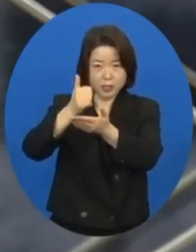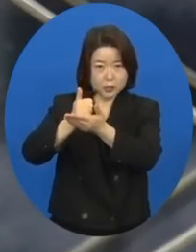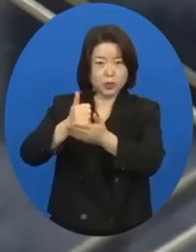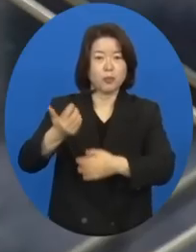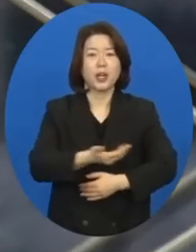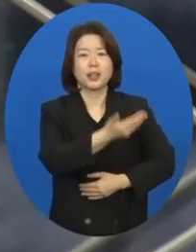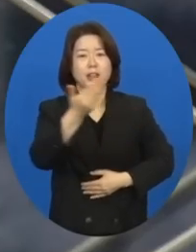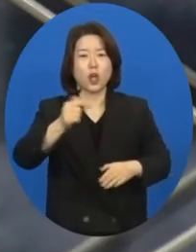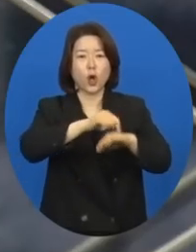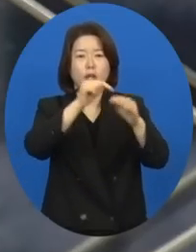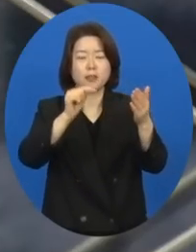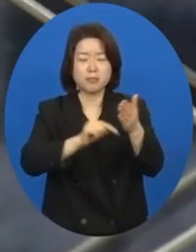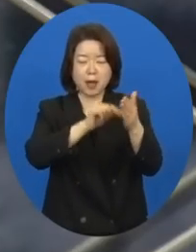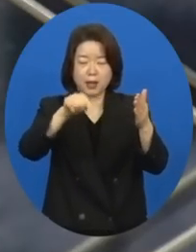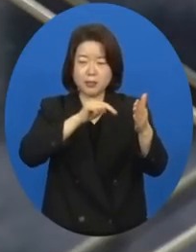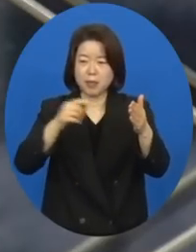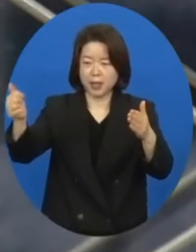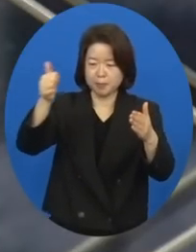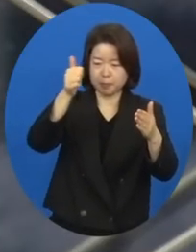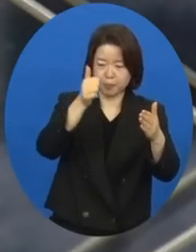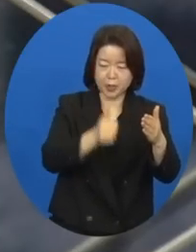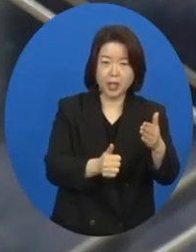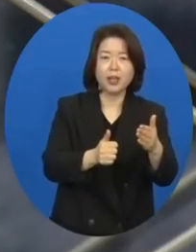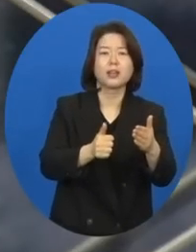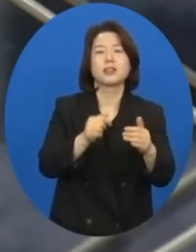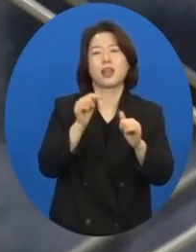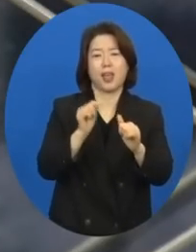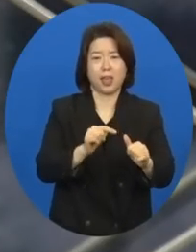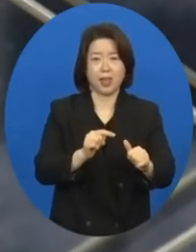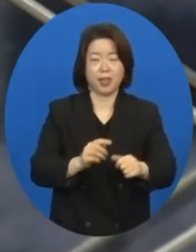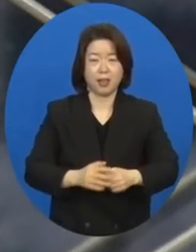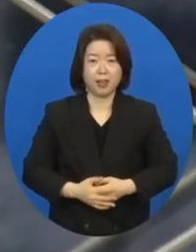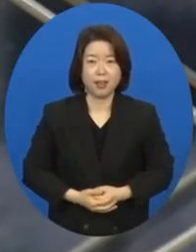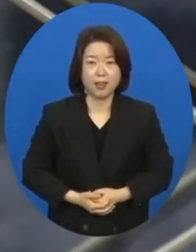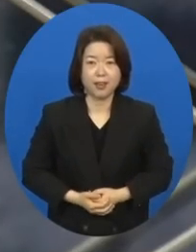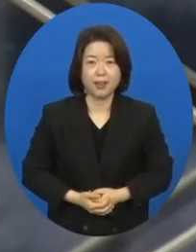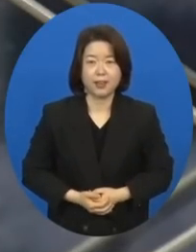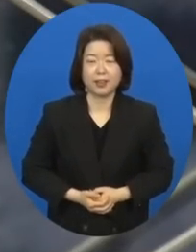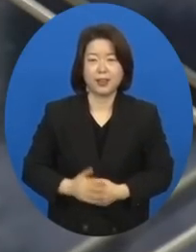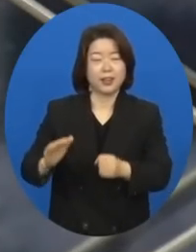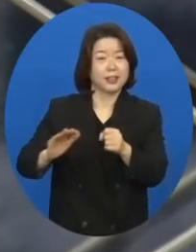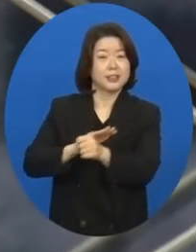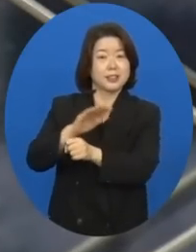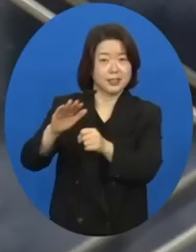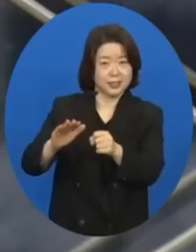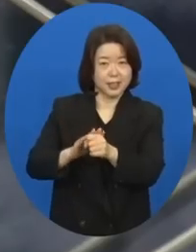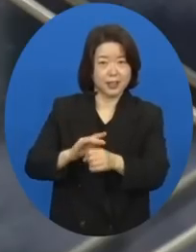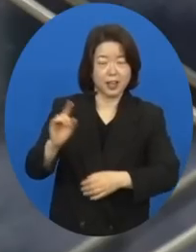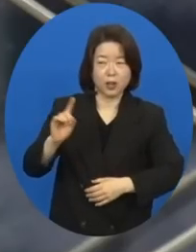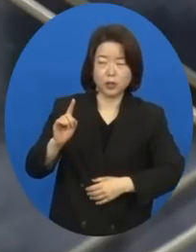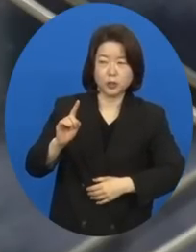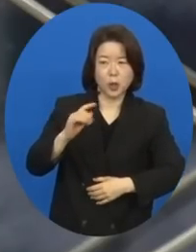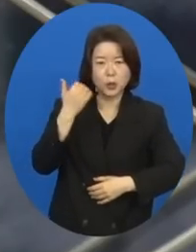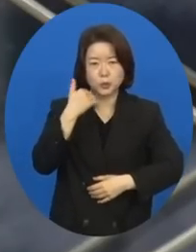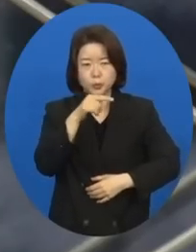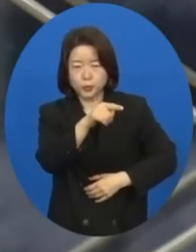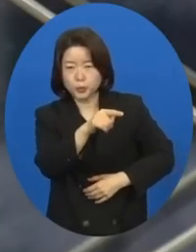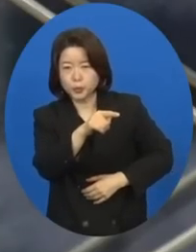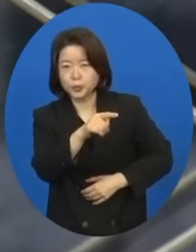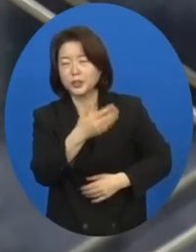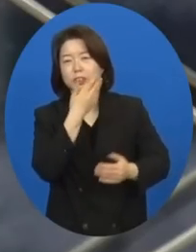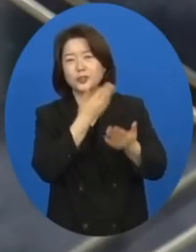너희 마음에 계시게 하시옵고. 여러분, 사랑은 어떤 대상이 중요하지